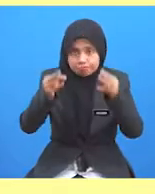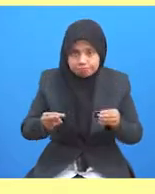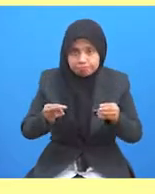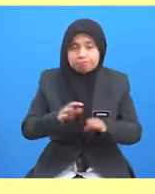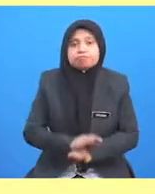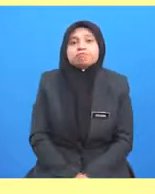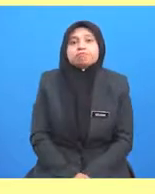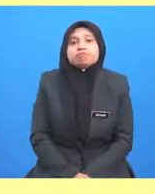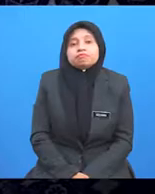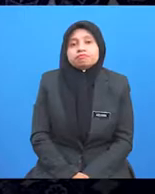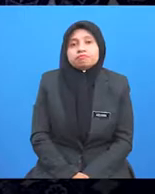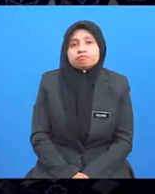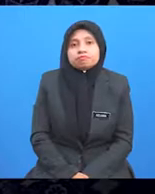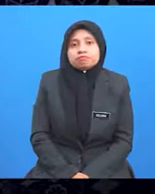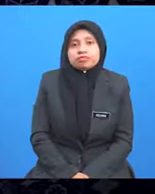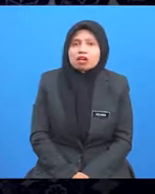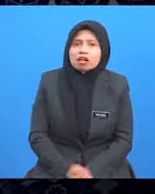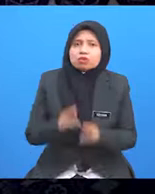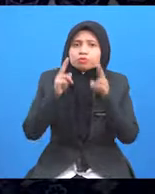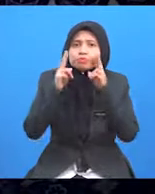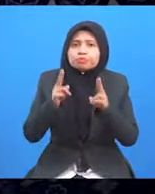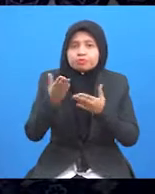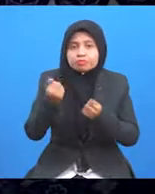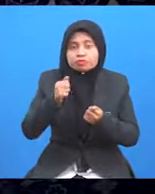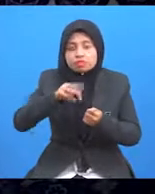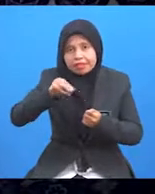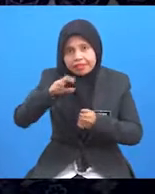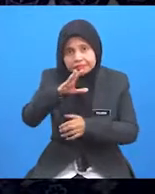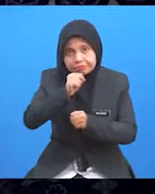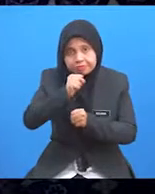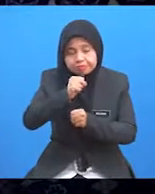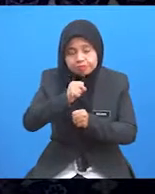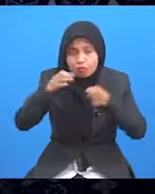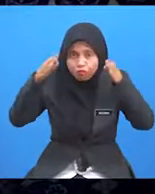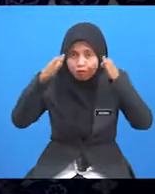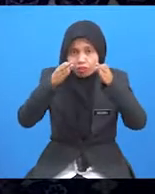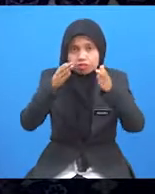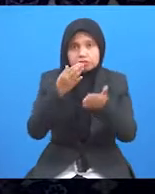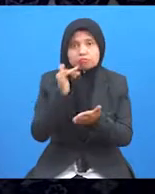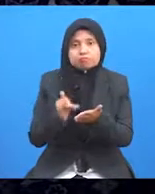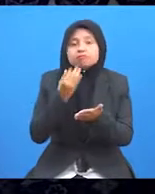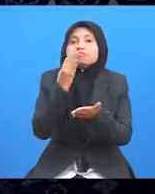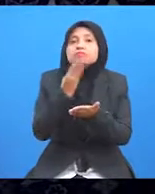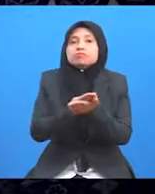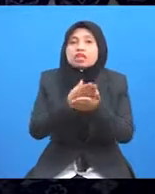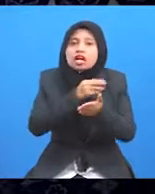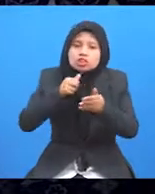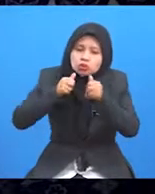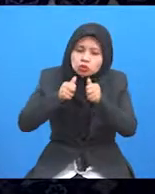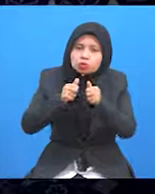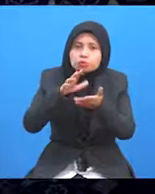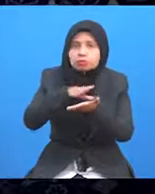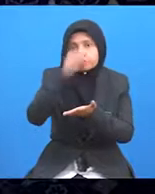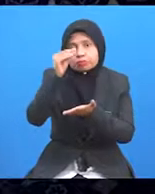dan masyarakat. Ustazah harap murid-murid dapat memberikan fokus yang baik dan mengikuti